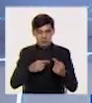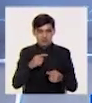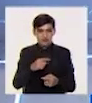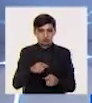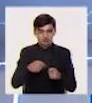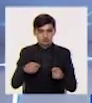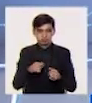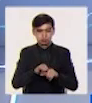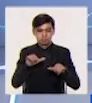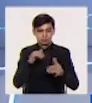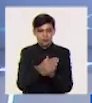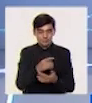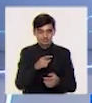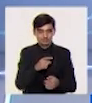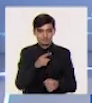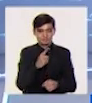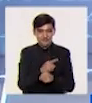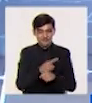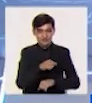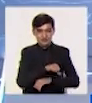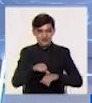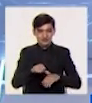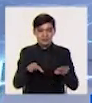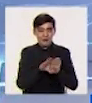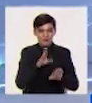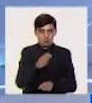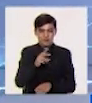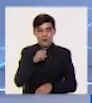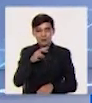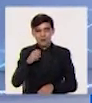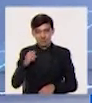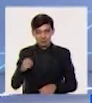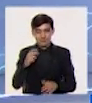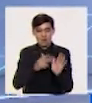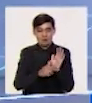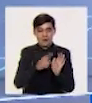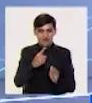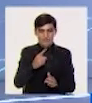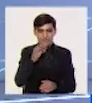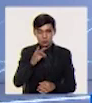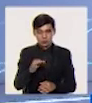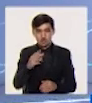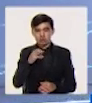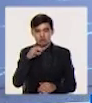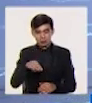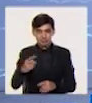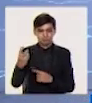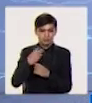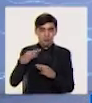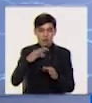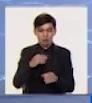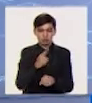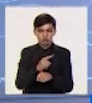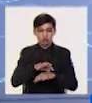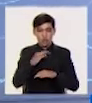ұзартып келеді. 21 қарашаға дейін шекара жабық болады. Десе де канадалықтардың 81% штаттан келушілердің саны қатаң